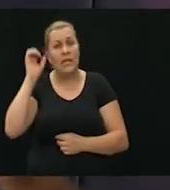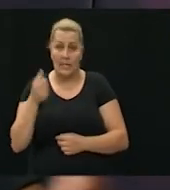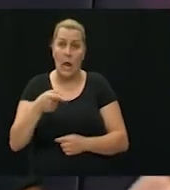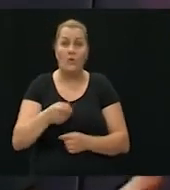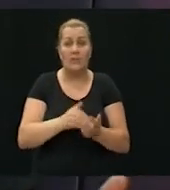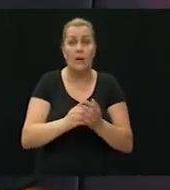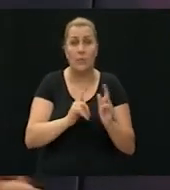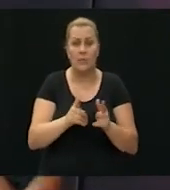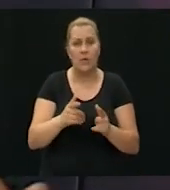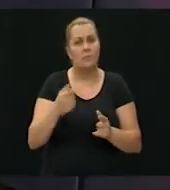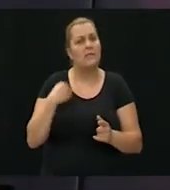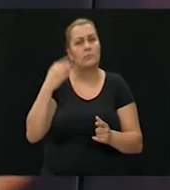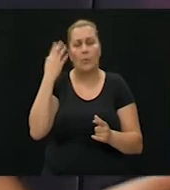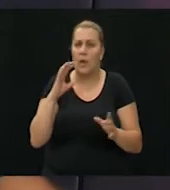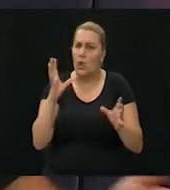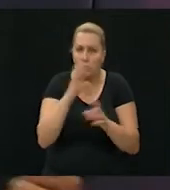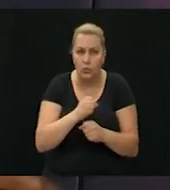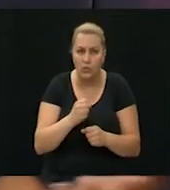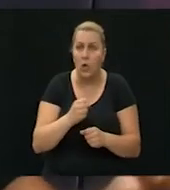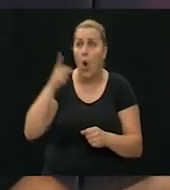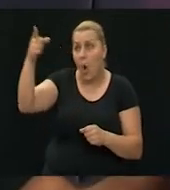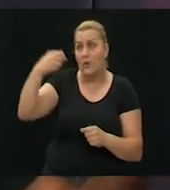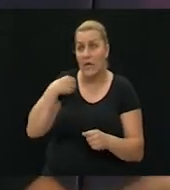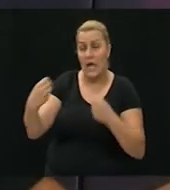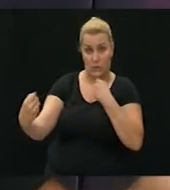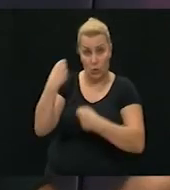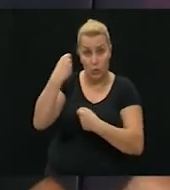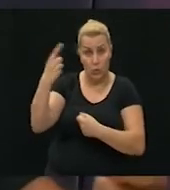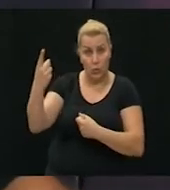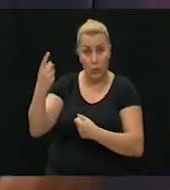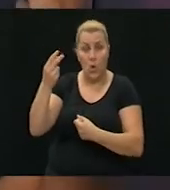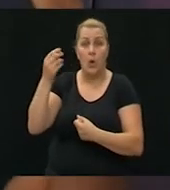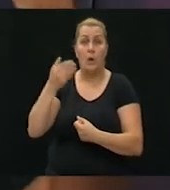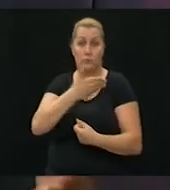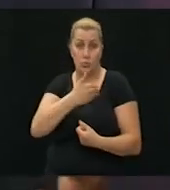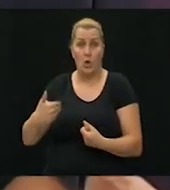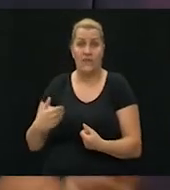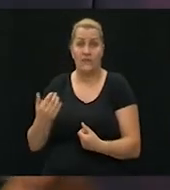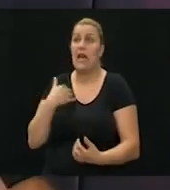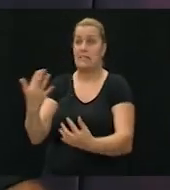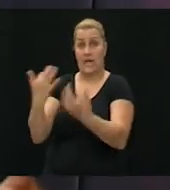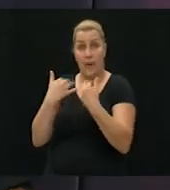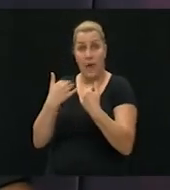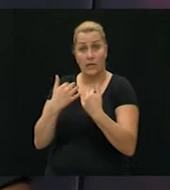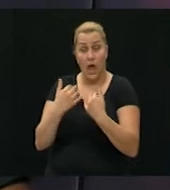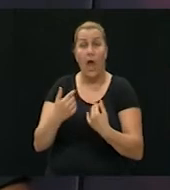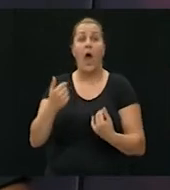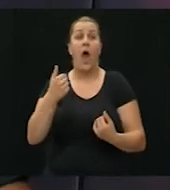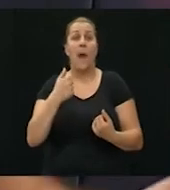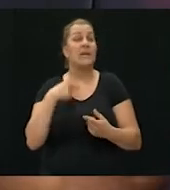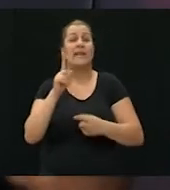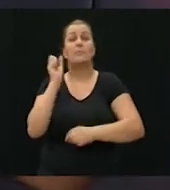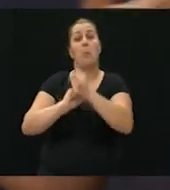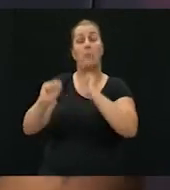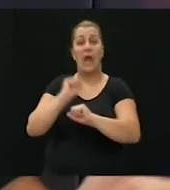mi ludili, ono, bisni, pa čekajte, oni nas tuku, kako zapovjednik pokojni Mate Juroš govori, ne smijete više, uzet ću vam municiju.